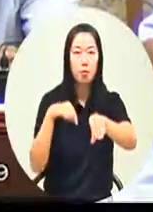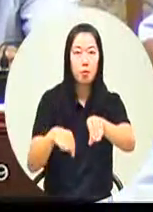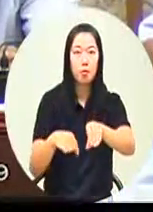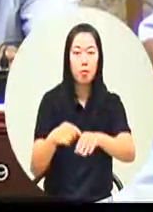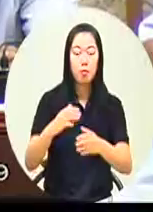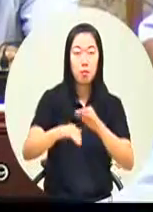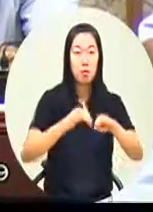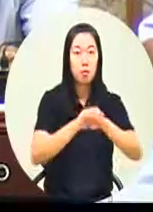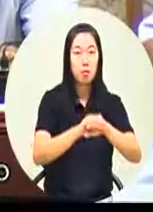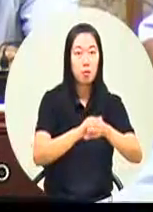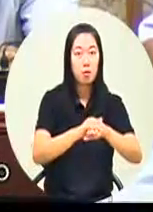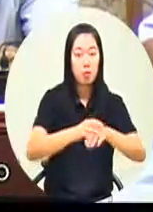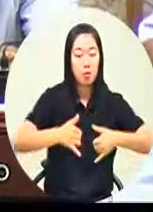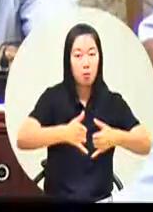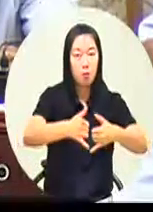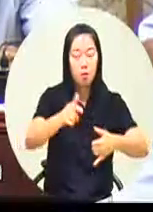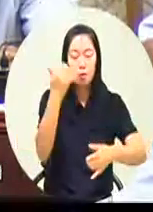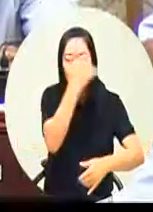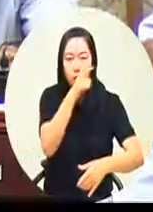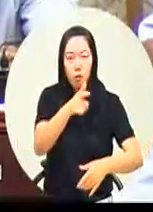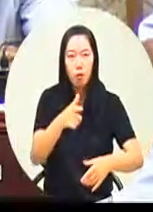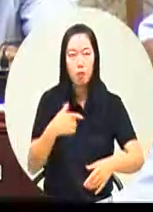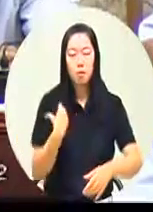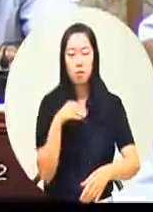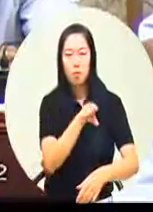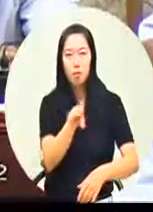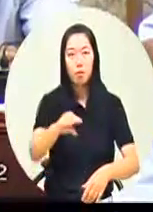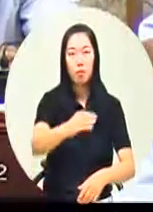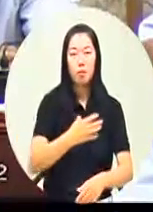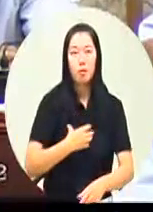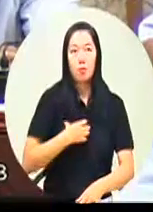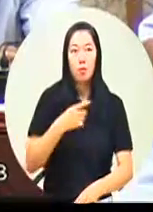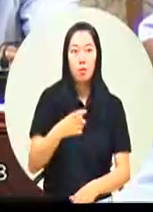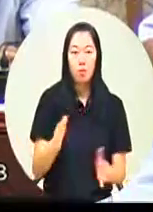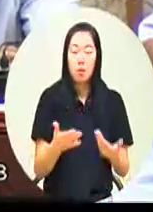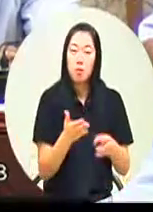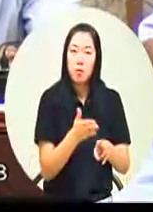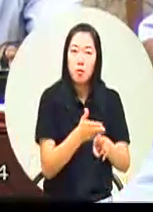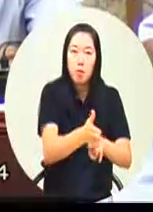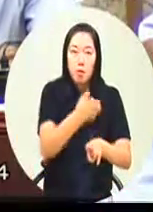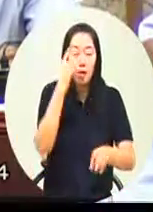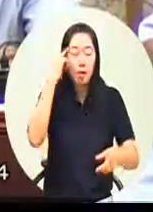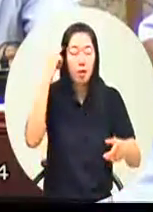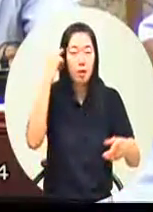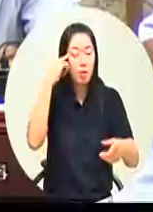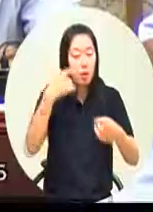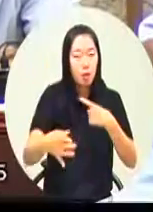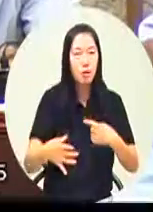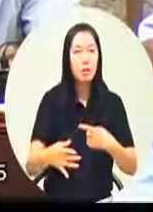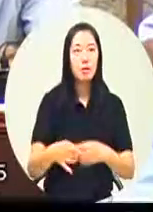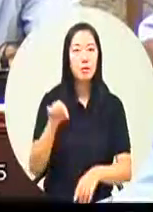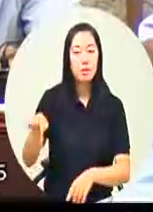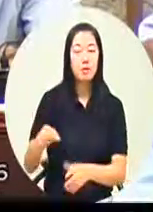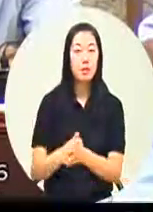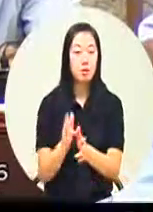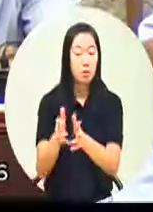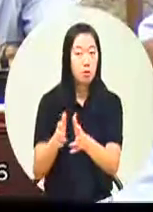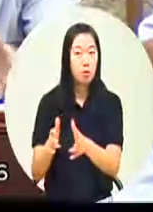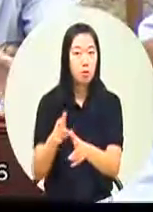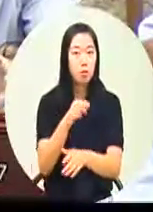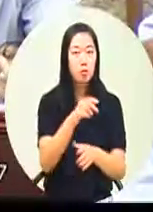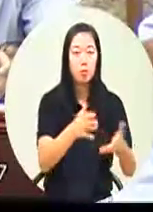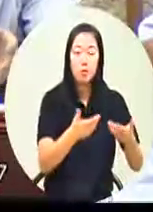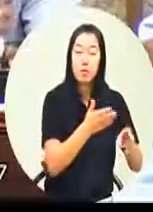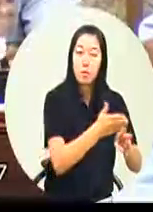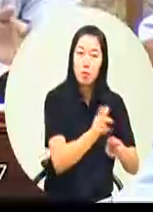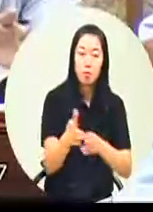是突如其来，他看到轻轨来之后他又左转，啊，所以轻轨反应不及。轻轨本身其实跟火车的差异性所在，火车因为它